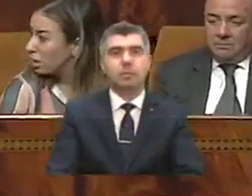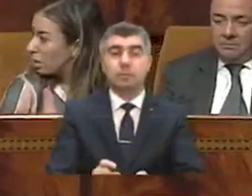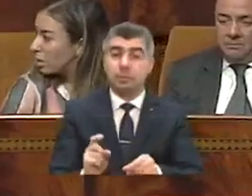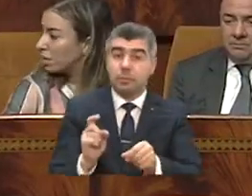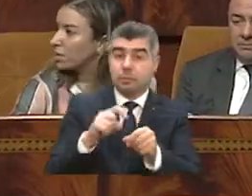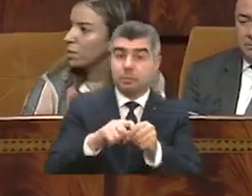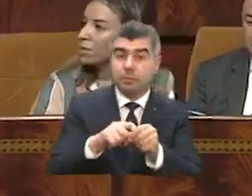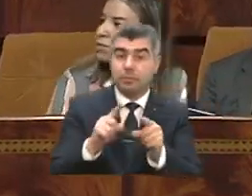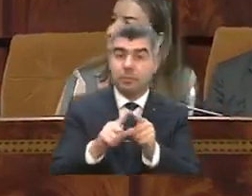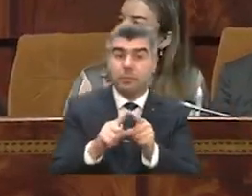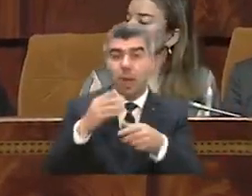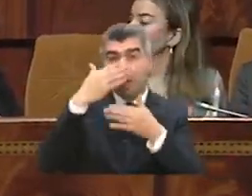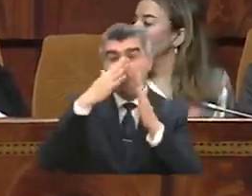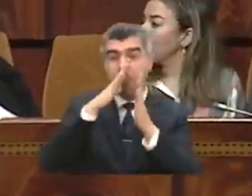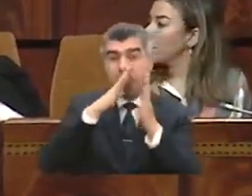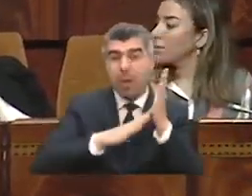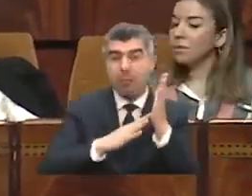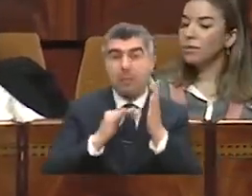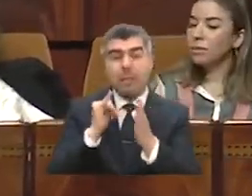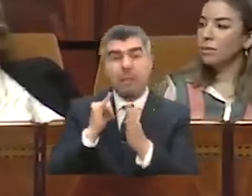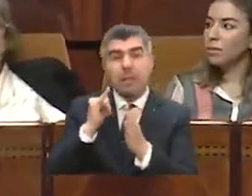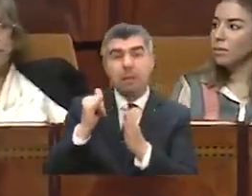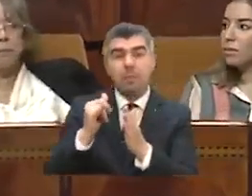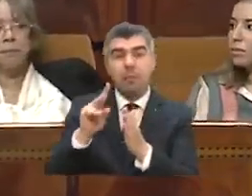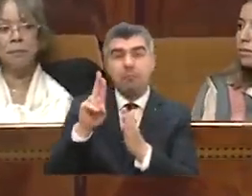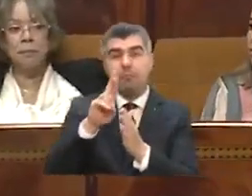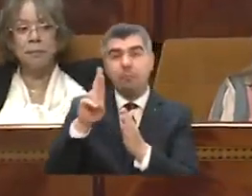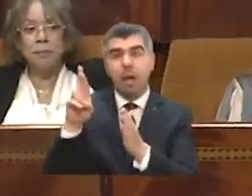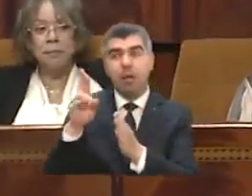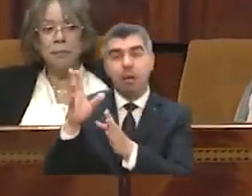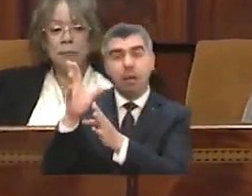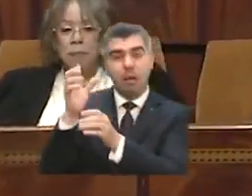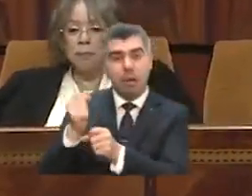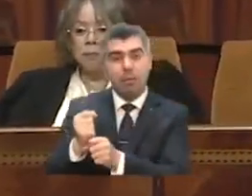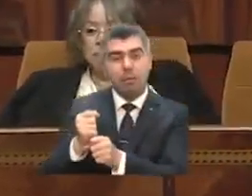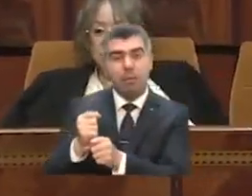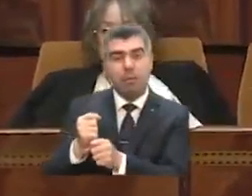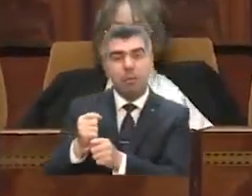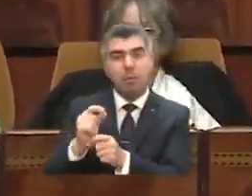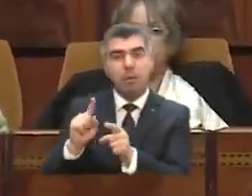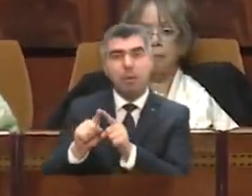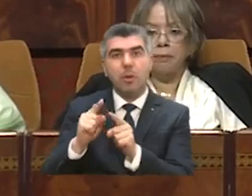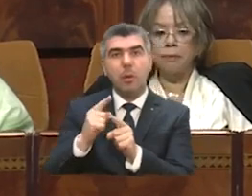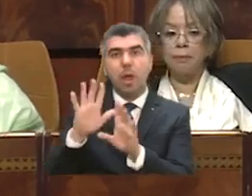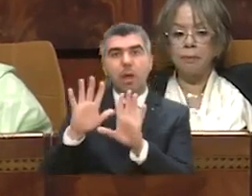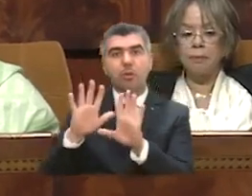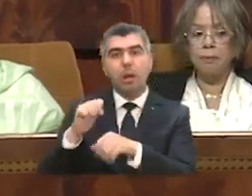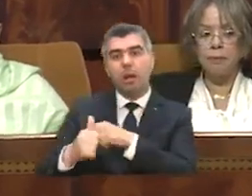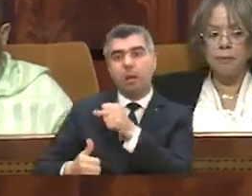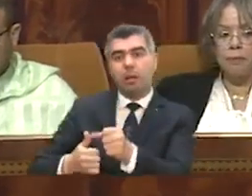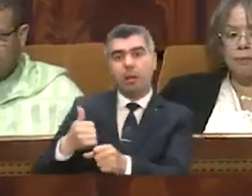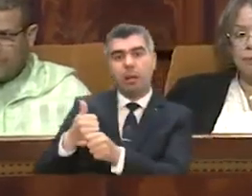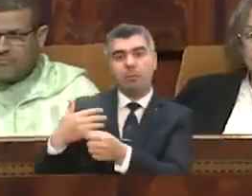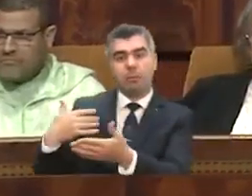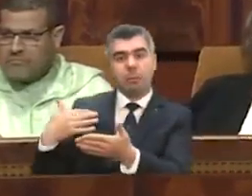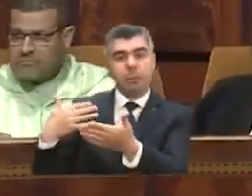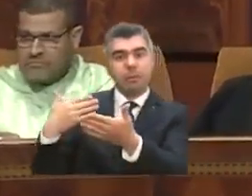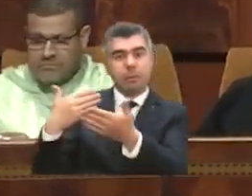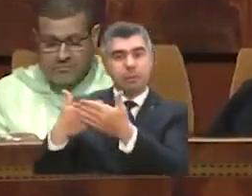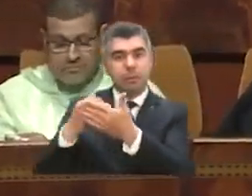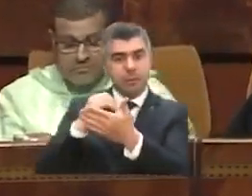انخرطت فيها بلادنا بقيادة ملكية حكيمة خلال العقدين الأخيرين، وكذلك بفضل التفاعل